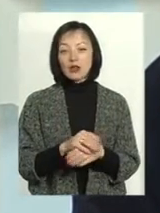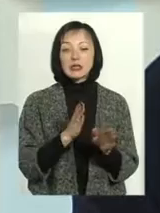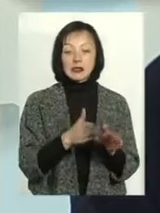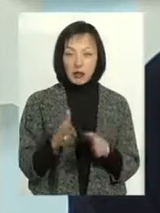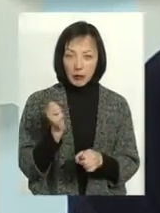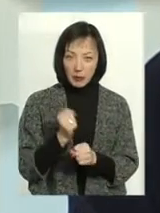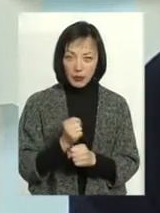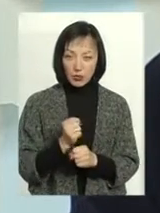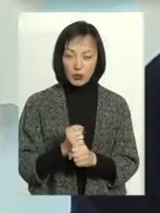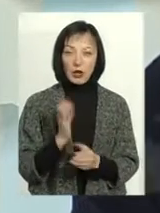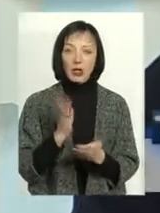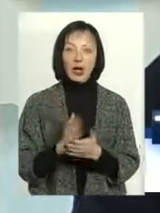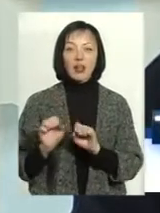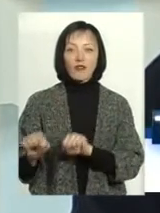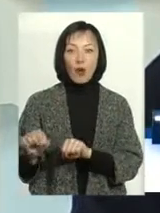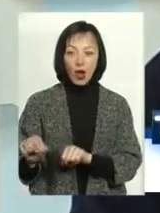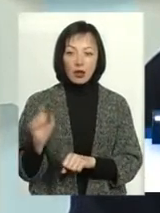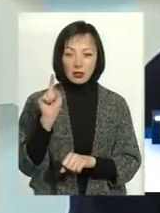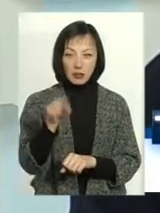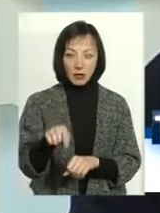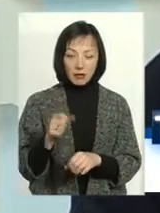працює, є адвокати, які там